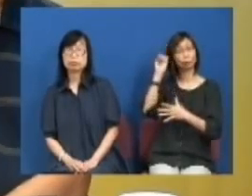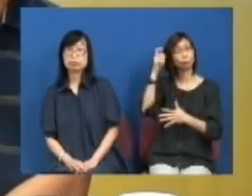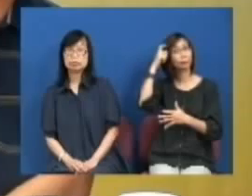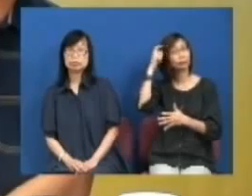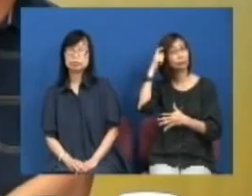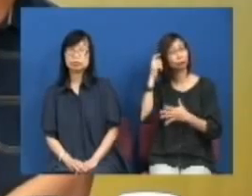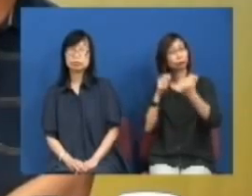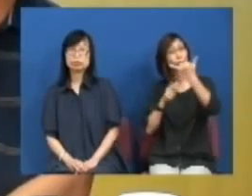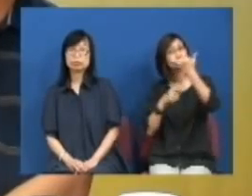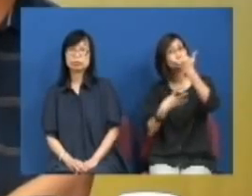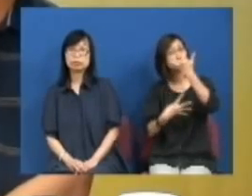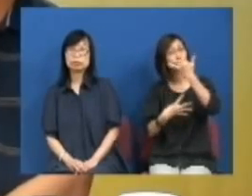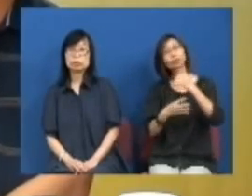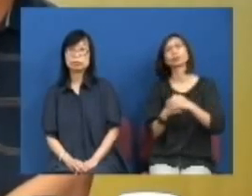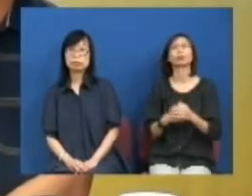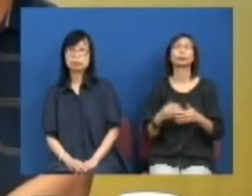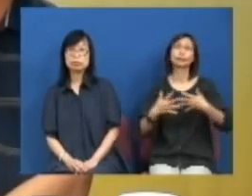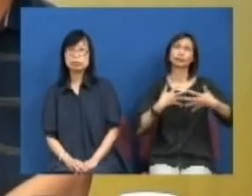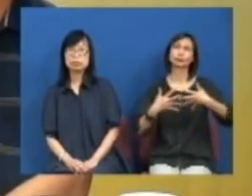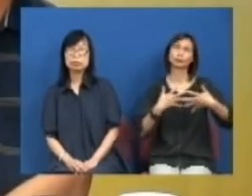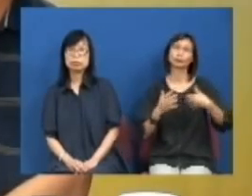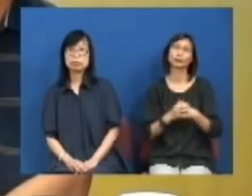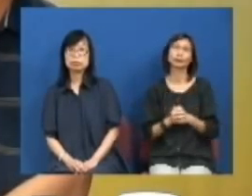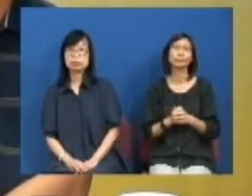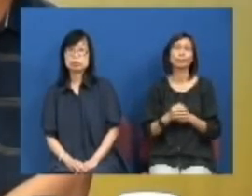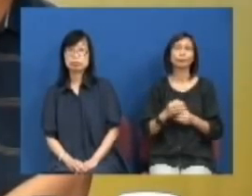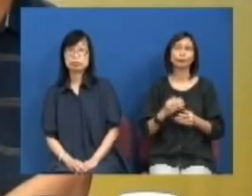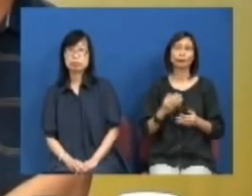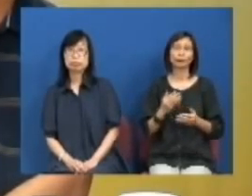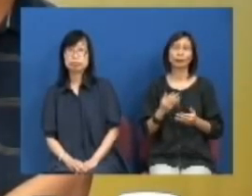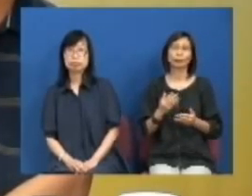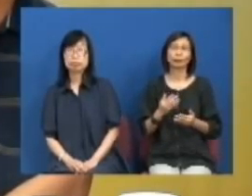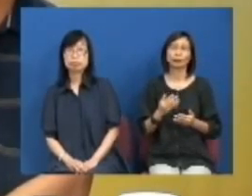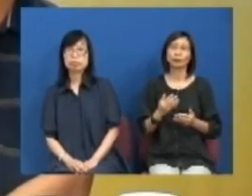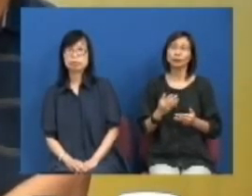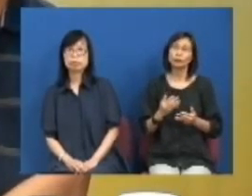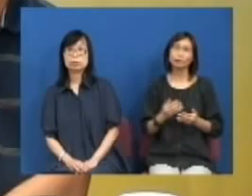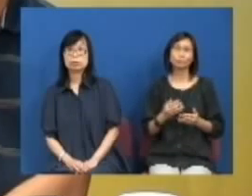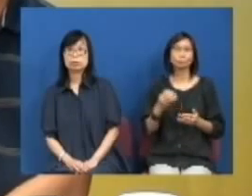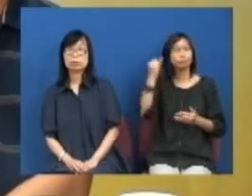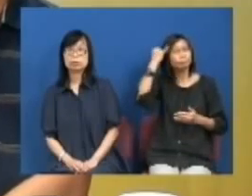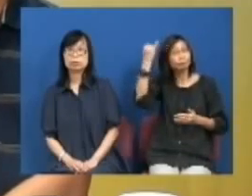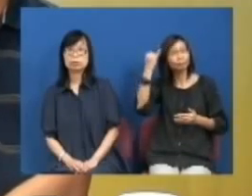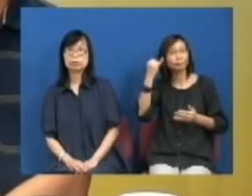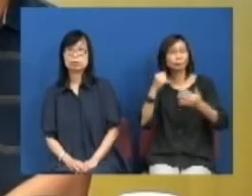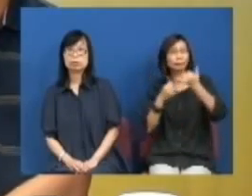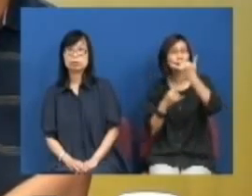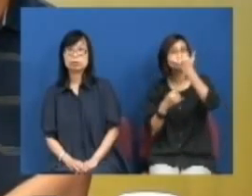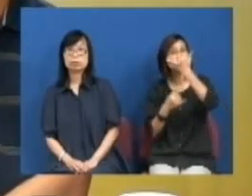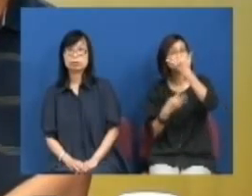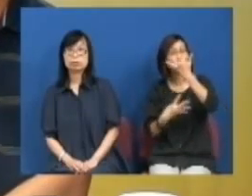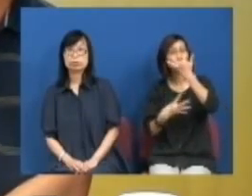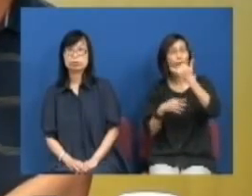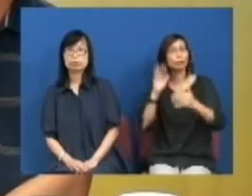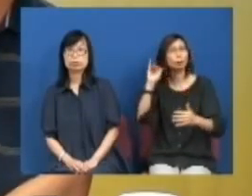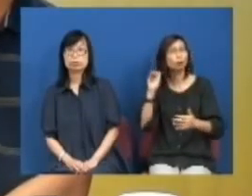啊，甚至係政治話語權方面咧，都能夠令到即係一啲唔認識六四嘅人咧，都透過網絡媒體咧，